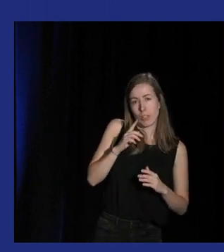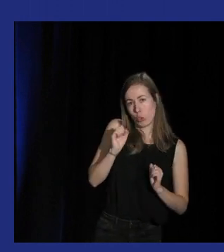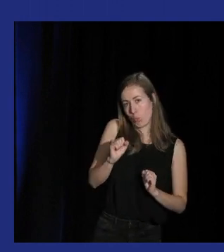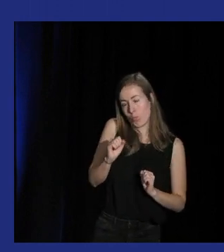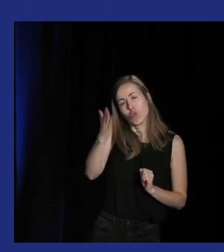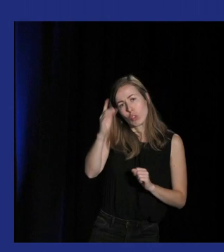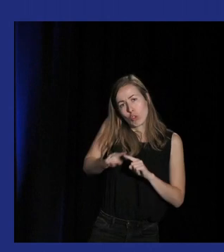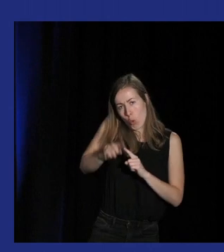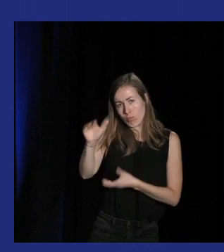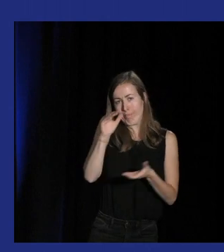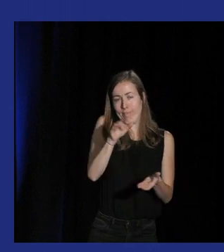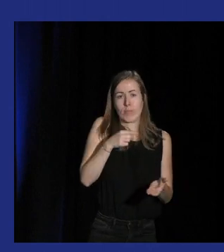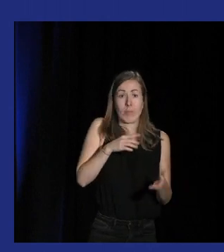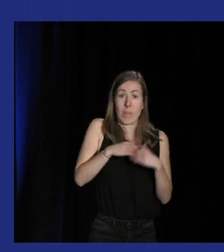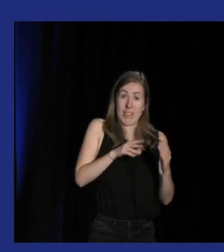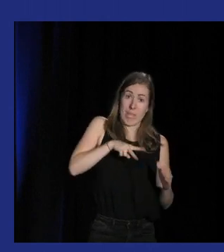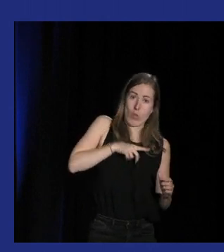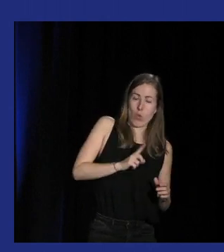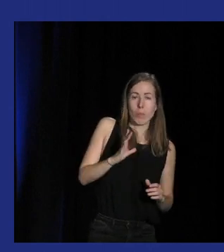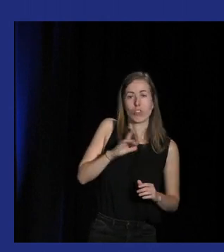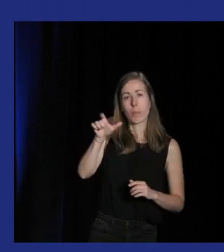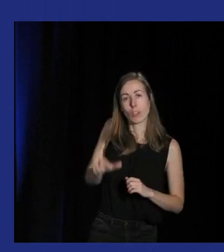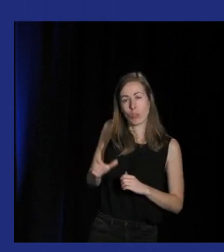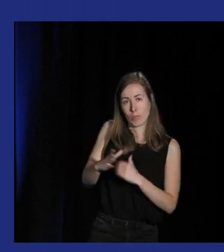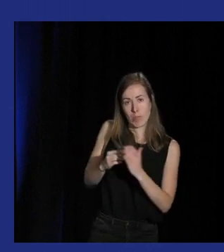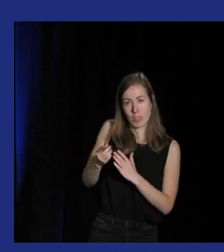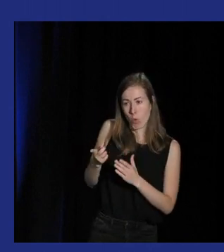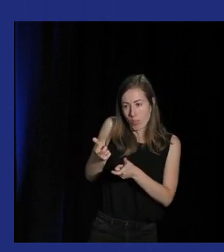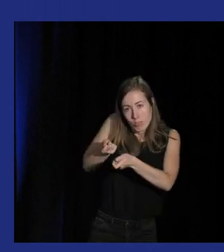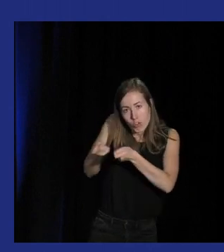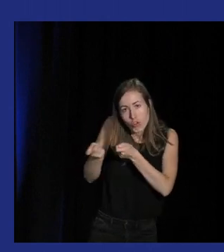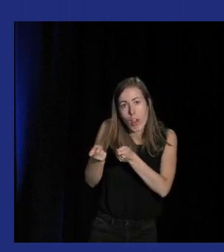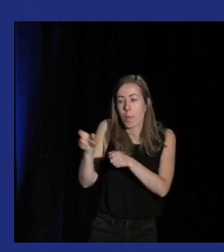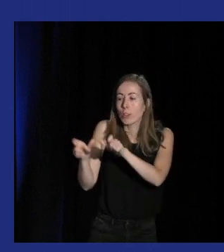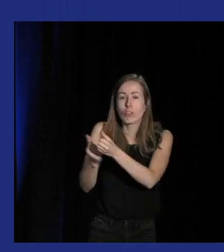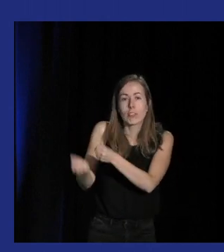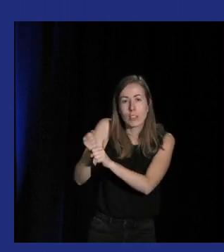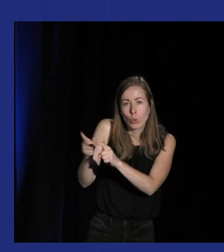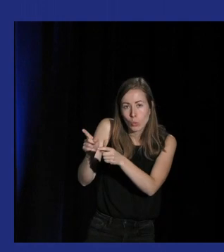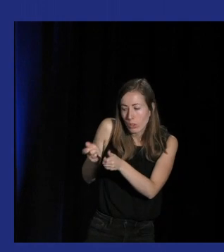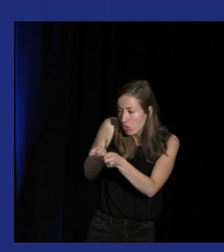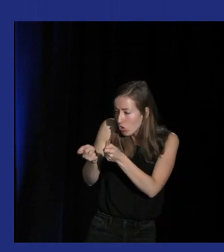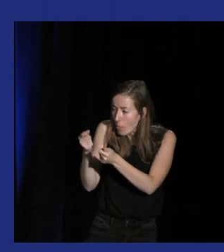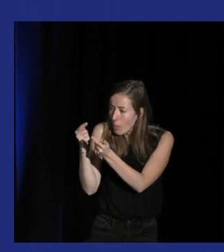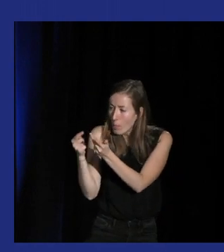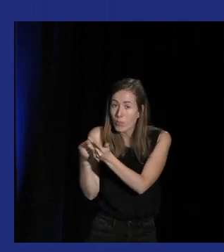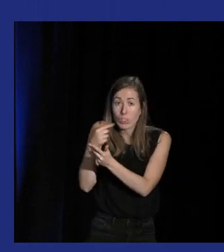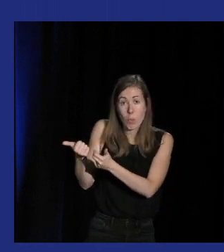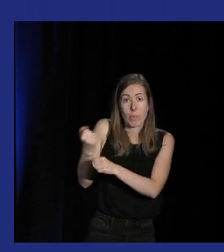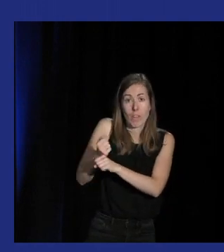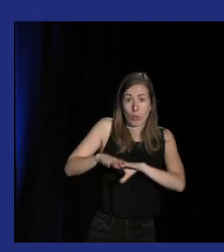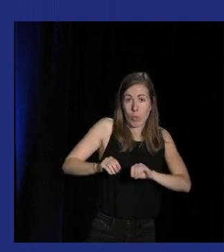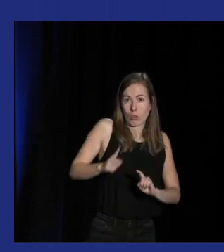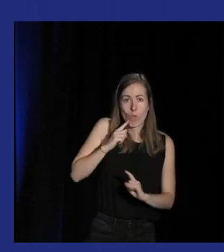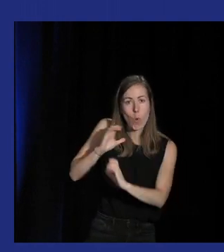c'était pas mon métier mais il y avait une personne qui se faisait s'occuper de la supervision avec les compositeurs donc c'était des personnes qui n'étaient pas sur site mais